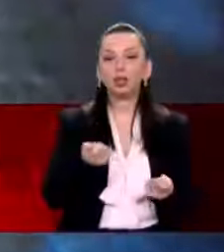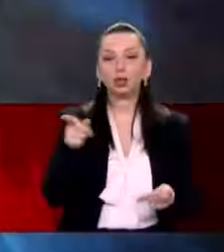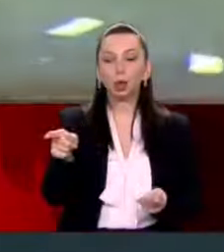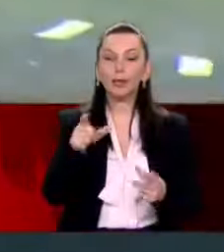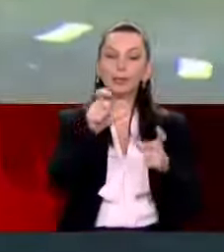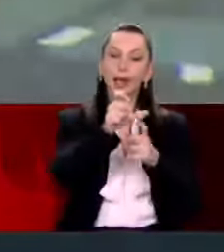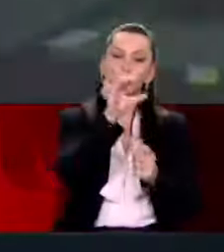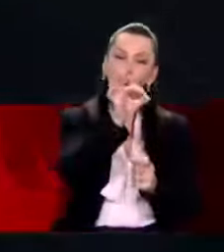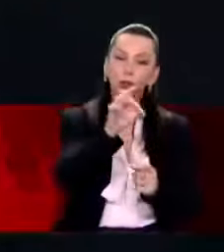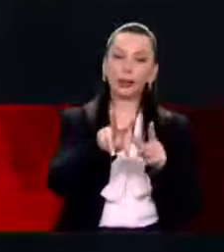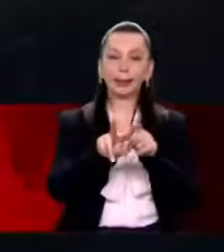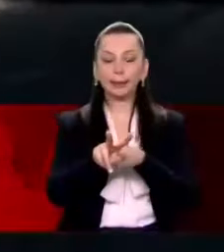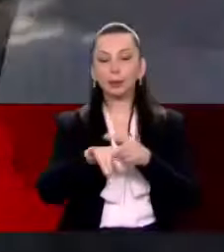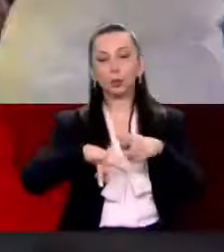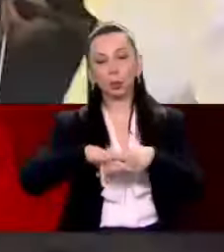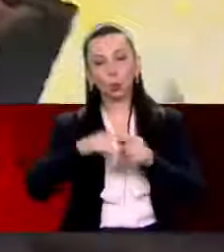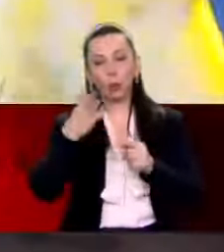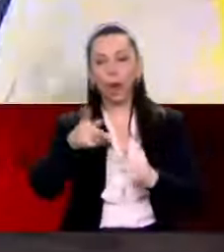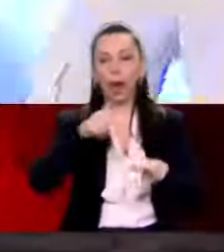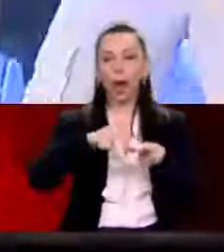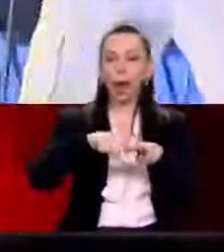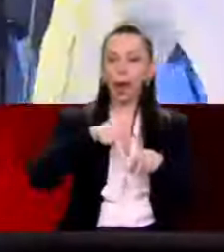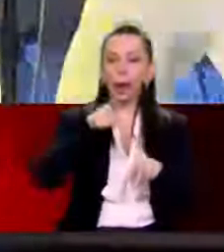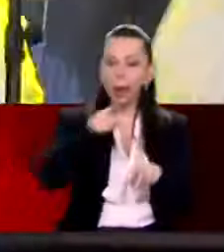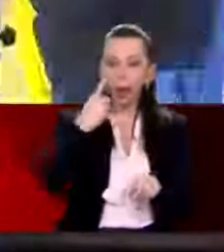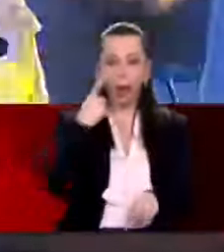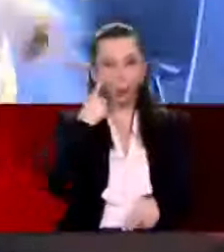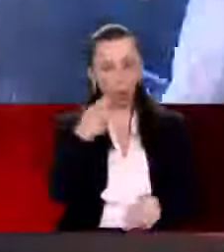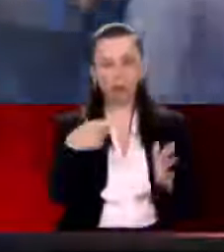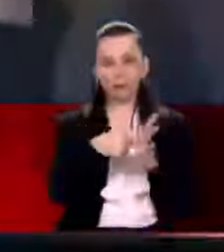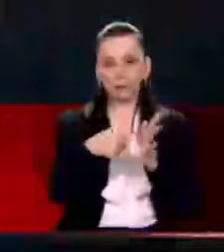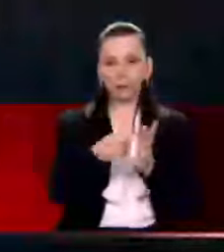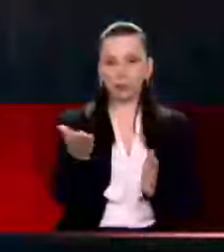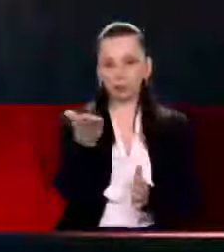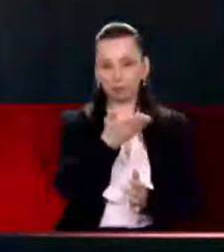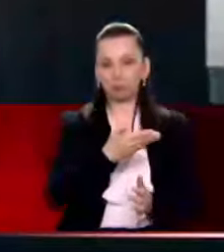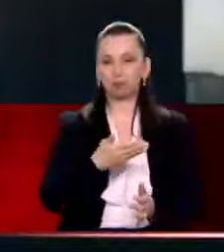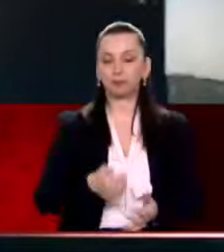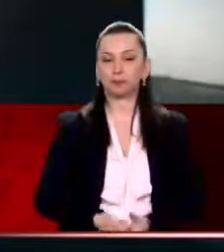Serdar Ortaç, Yıldız Tilbe, Hülya Avşar ve Aleyna Tilki onlardan sadece birkaçıydı.